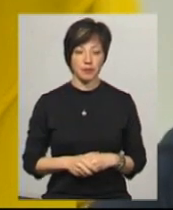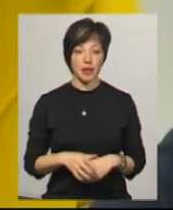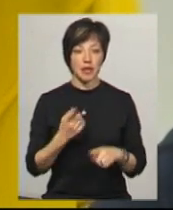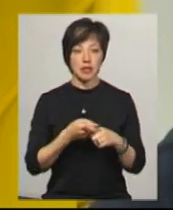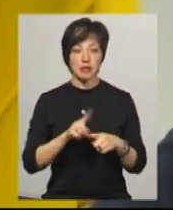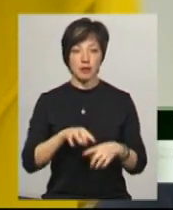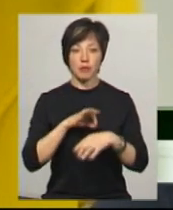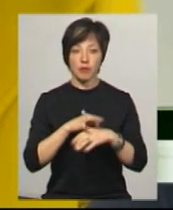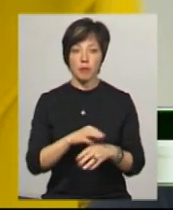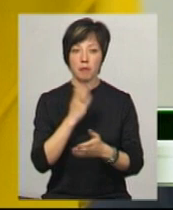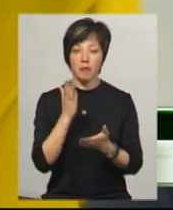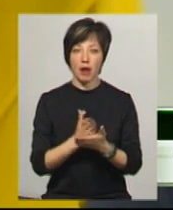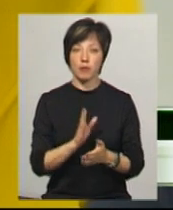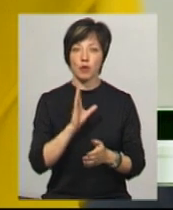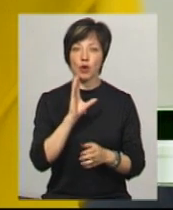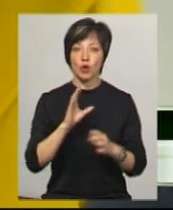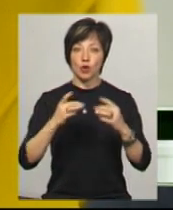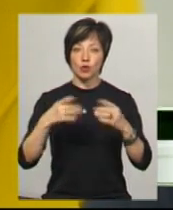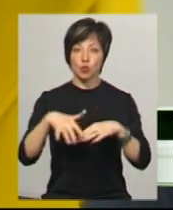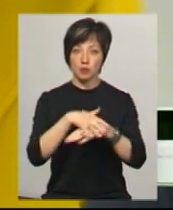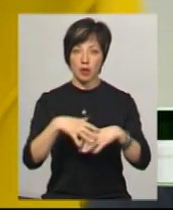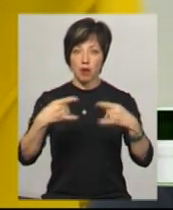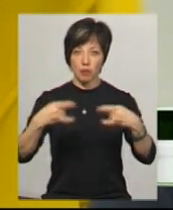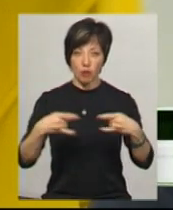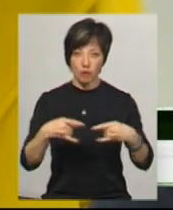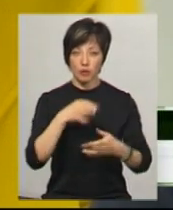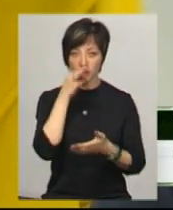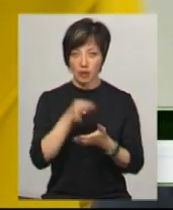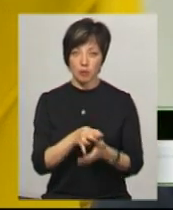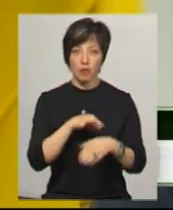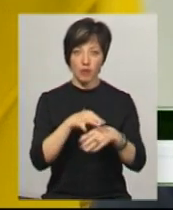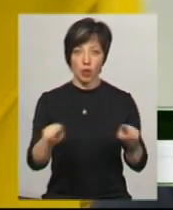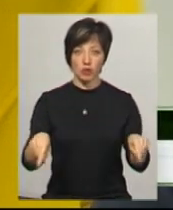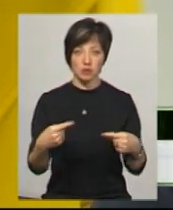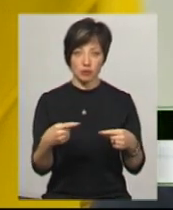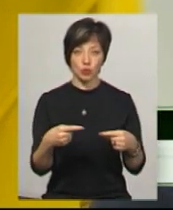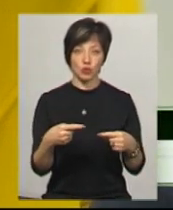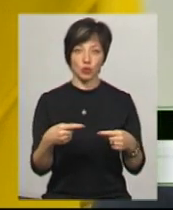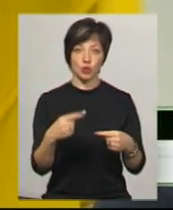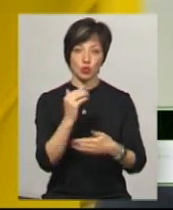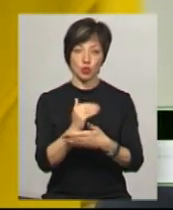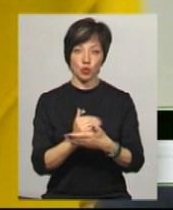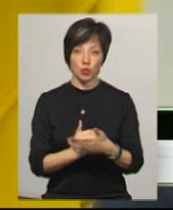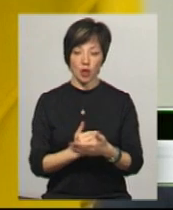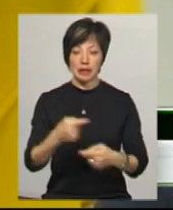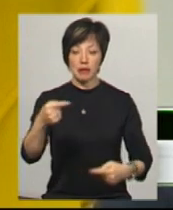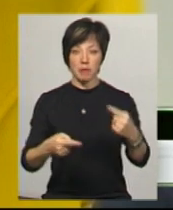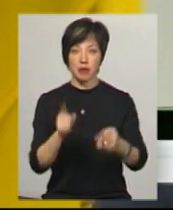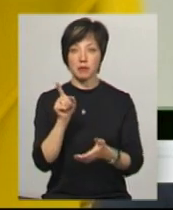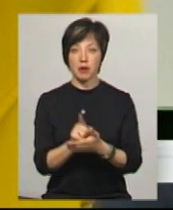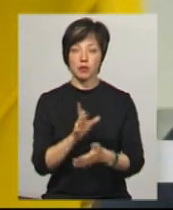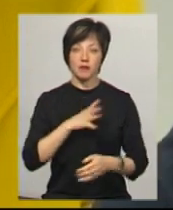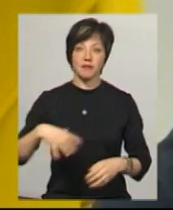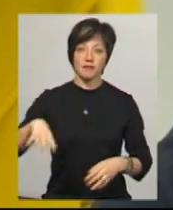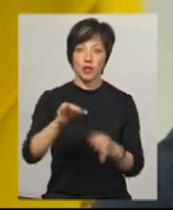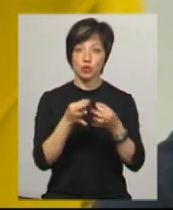Ми маємо суспільного мовника, який відповідає за їх проведену і організаційну структуру. Вони мають бути